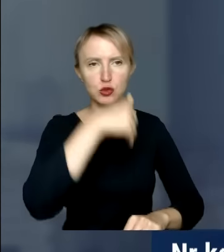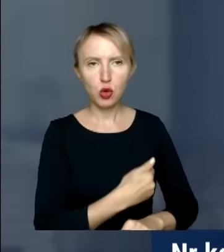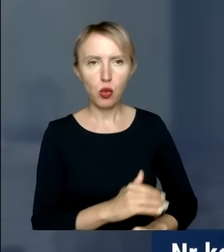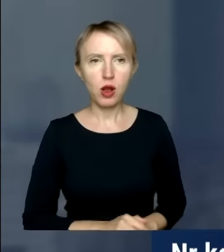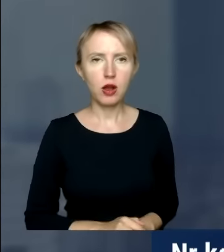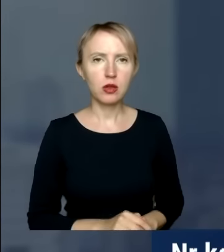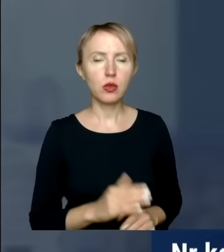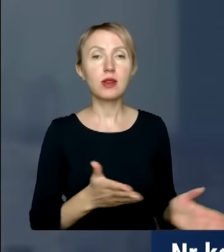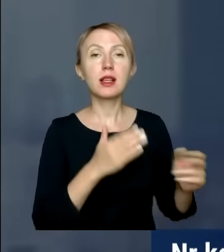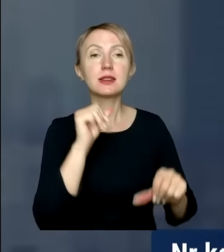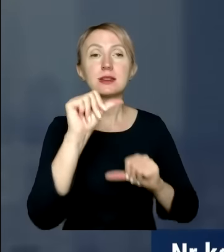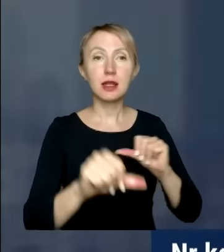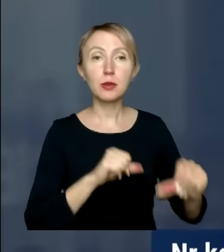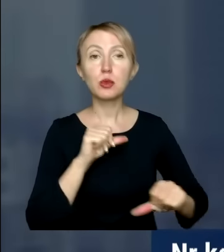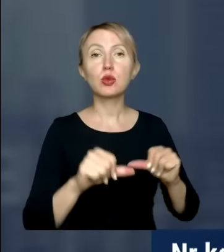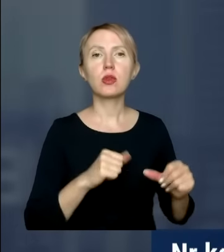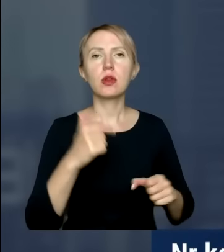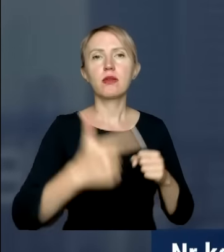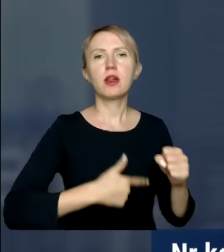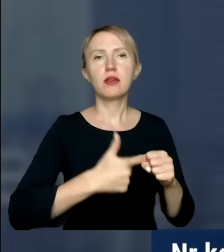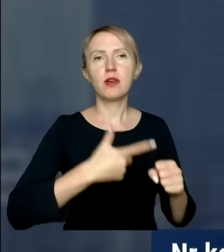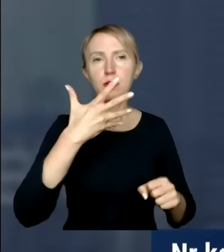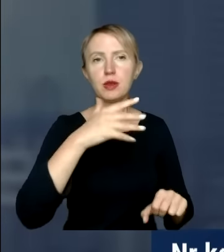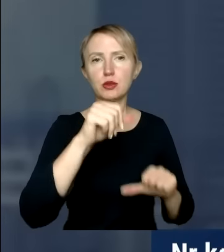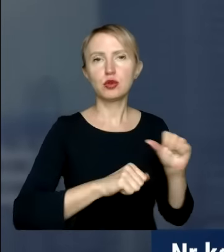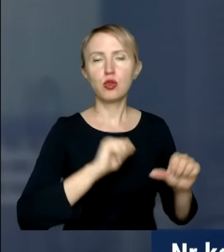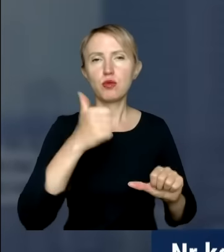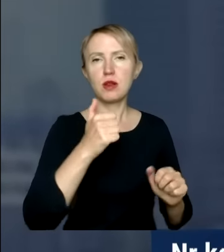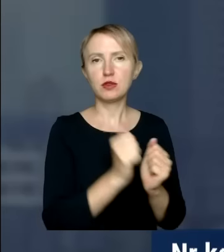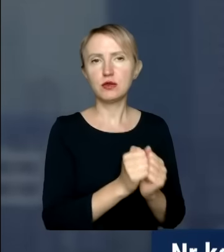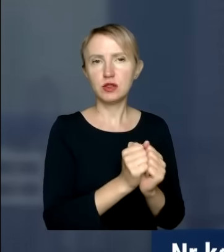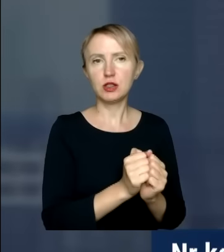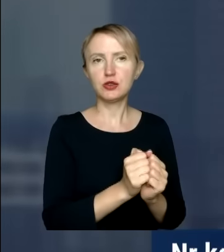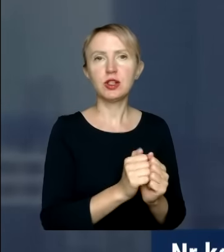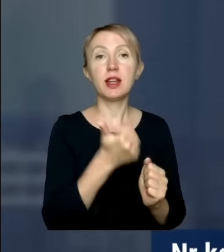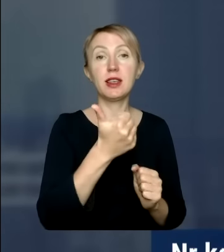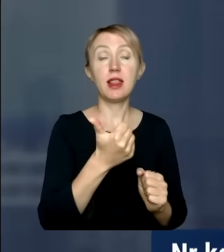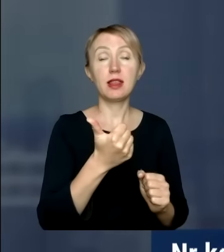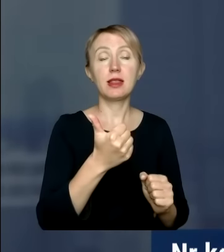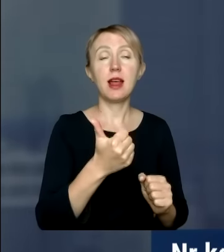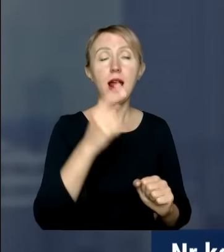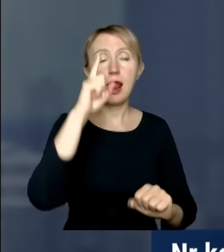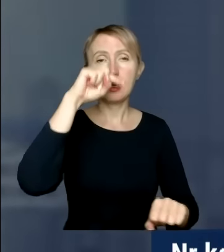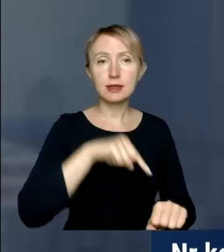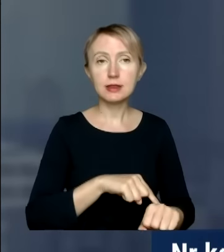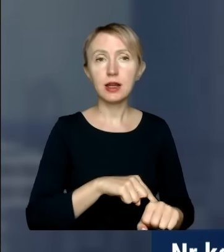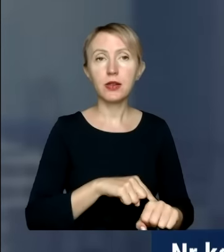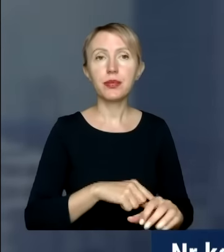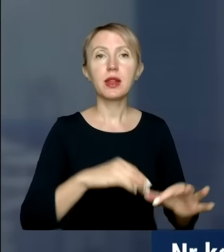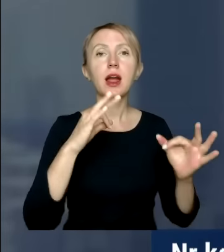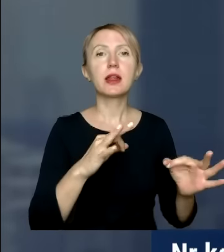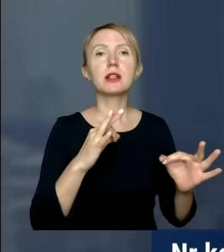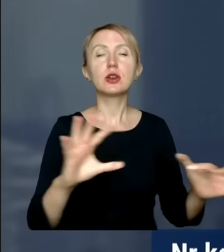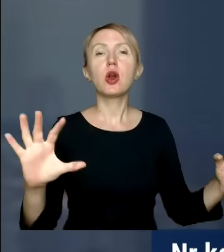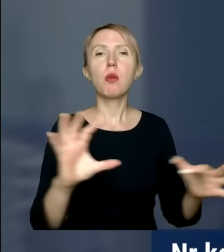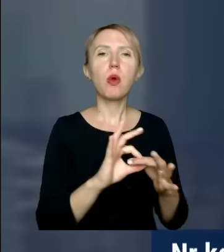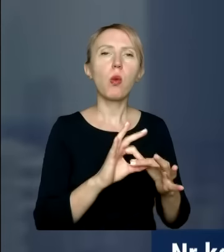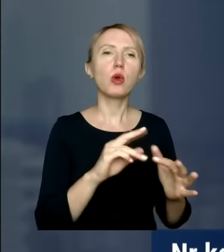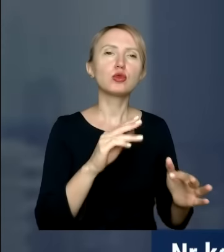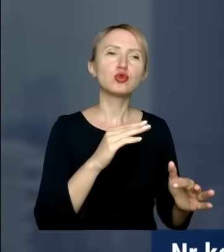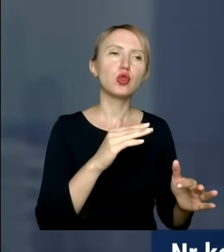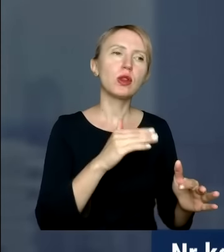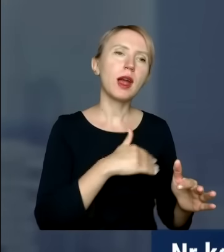przyszłego roku jakby dopiero od 25 roku od 1 września będzie ta jedna lekcja No ale teraz już ma być że połączone klasy